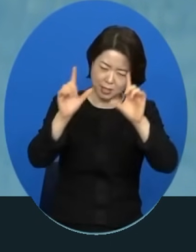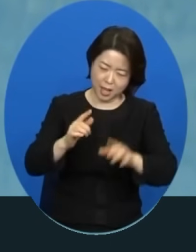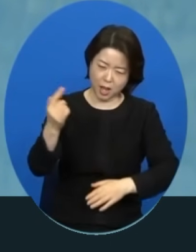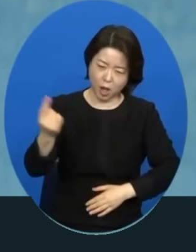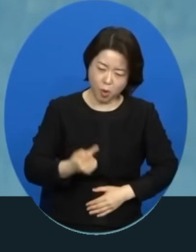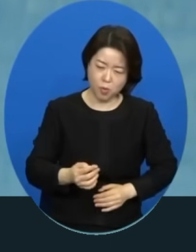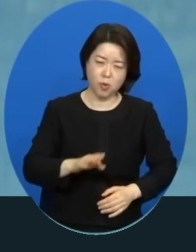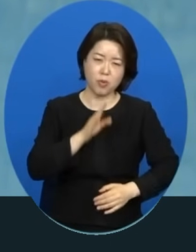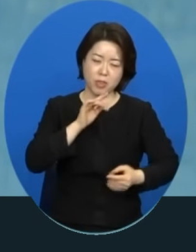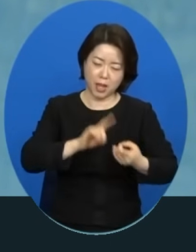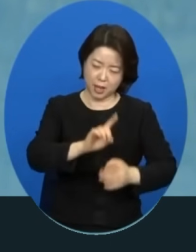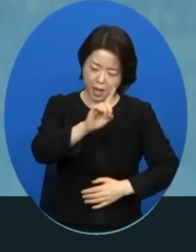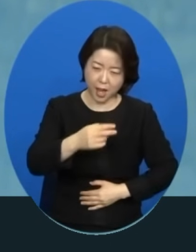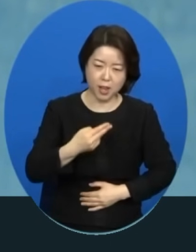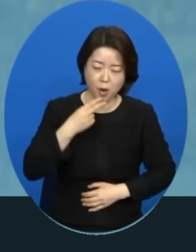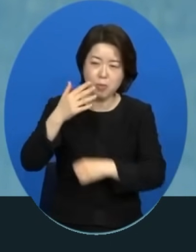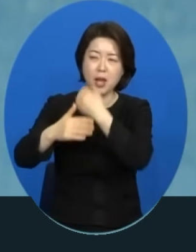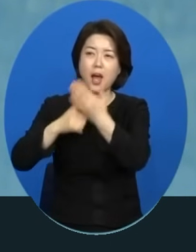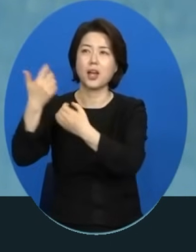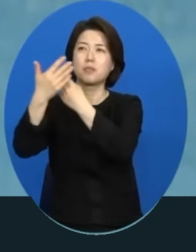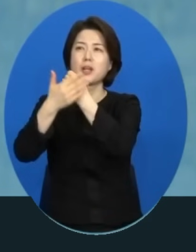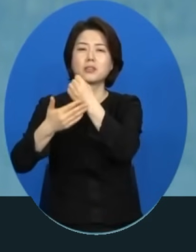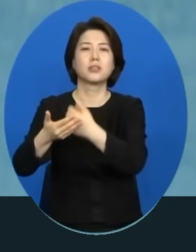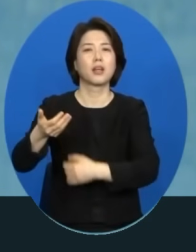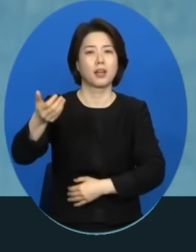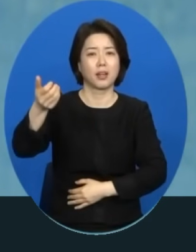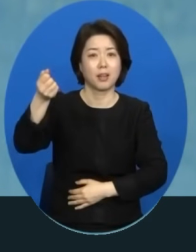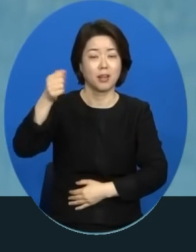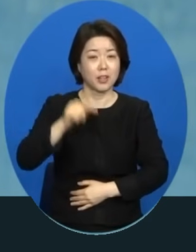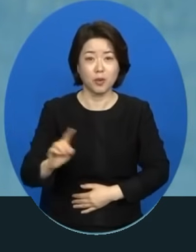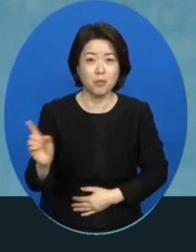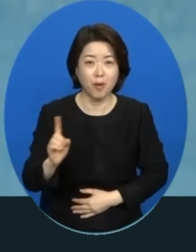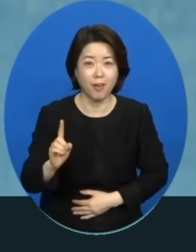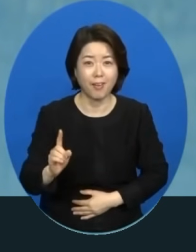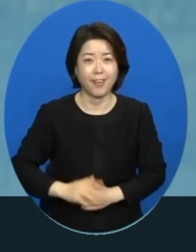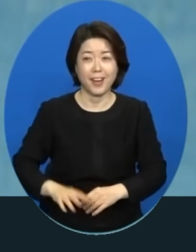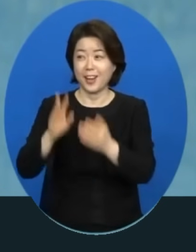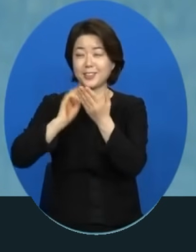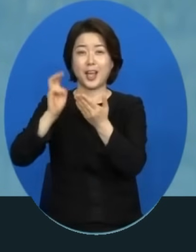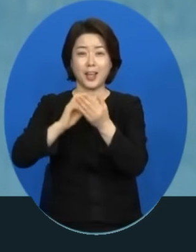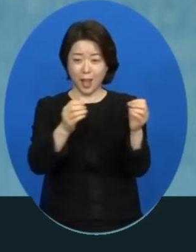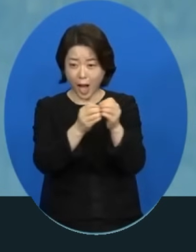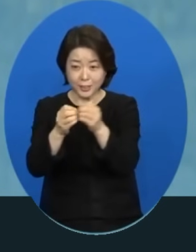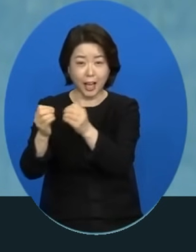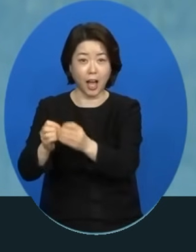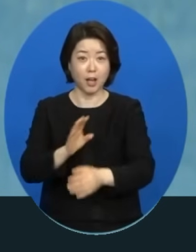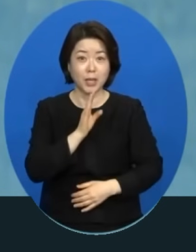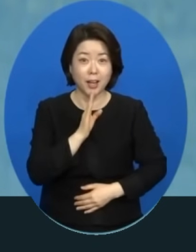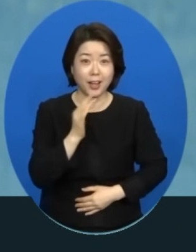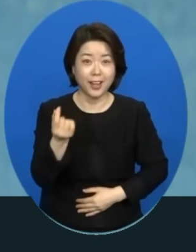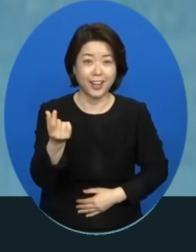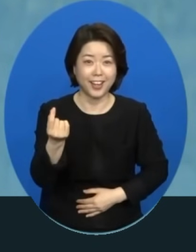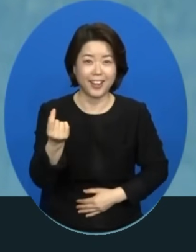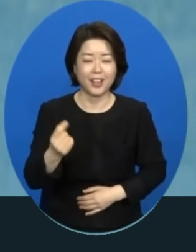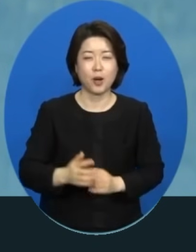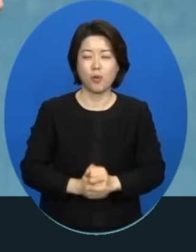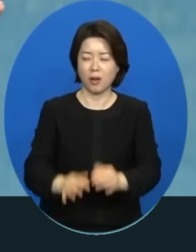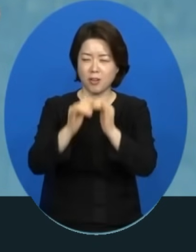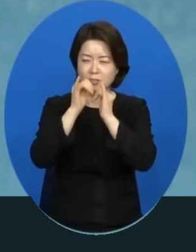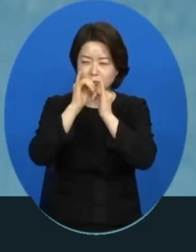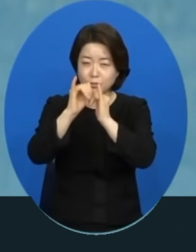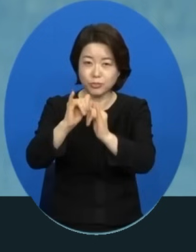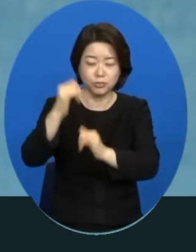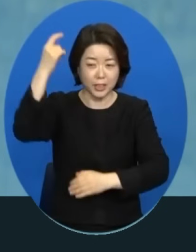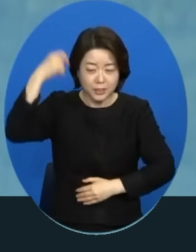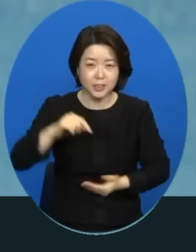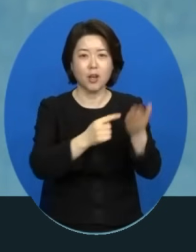없는 하나님의 은혜였던 것 같습니다. 뭐예요, 이거? 찬양 가사 아니에요? 찬양 가사를 수상 소감에서 해버렸어,